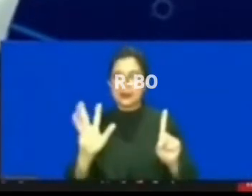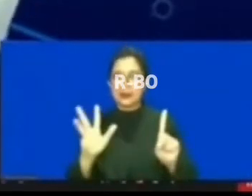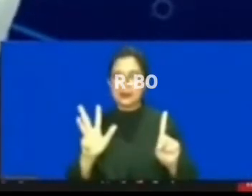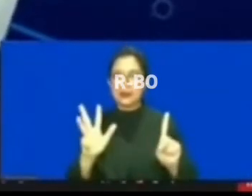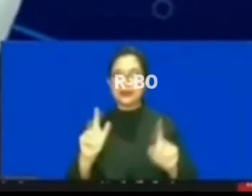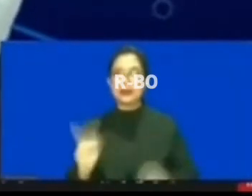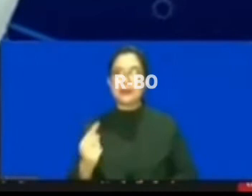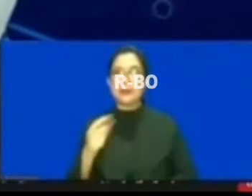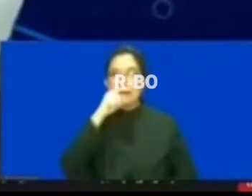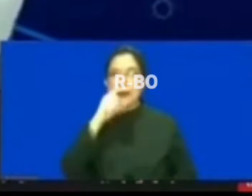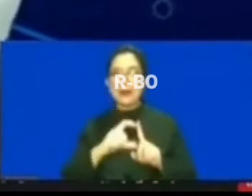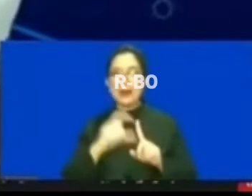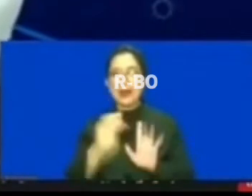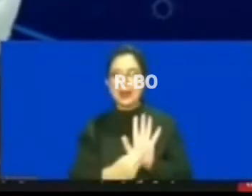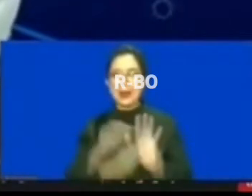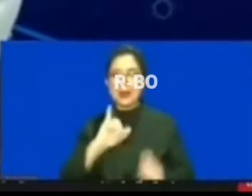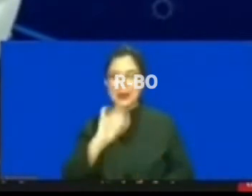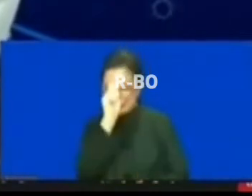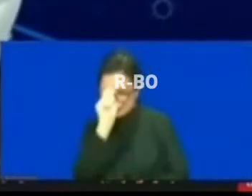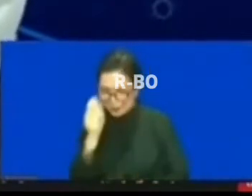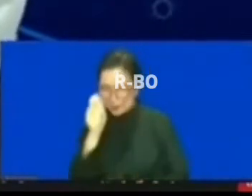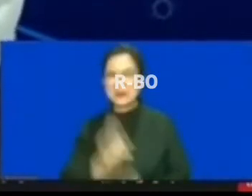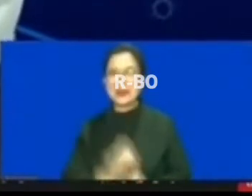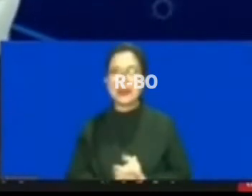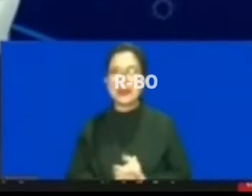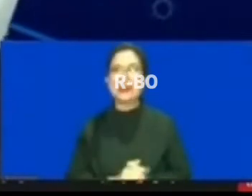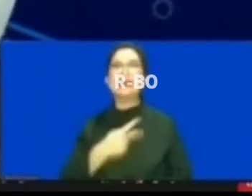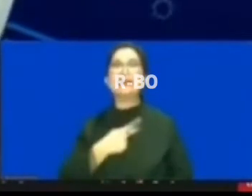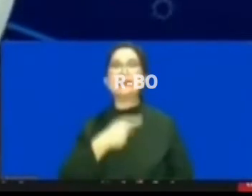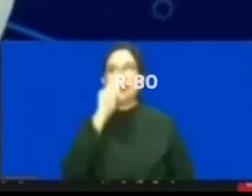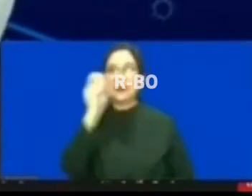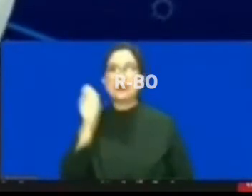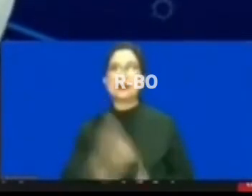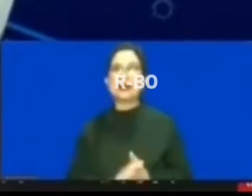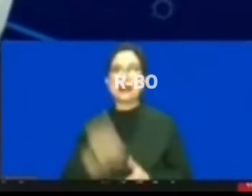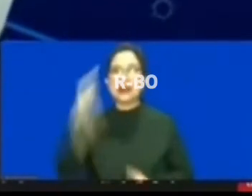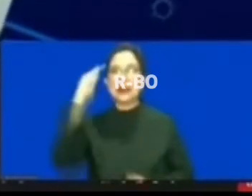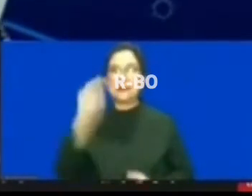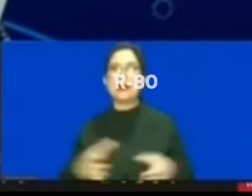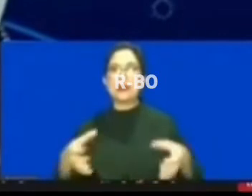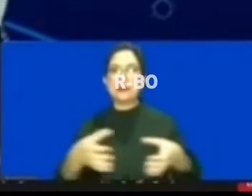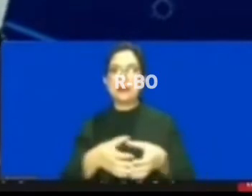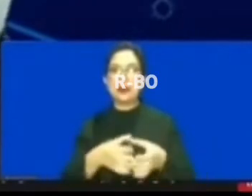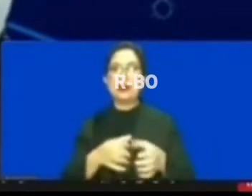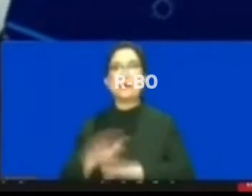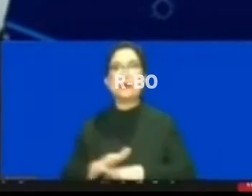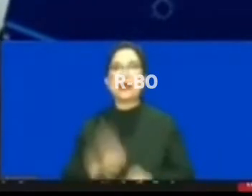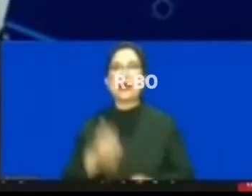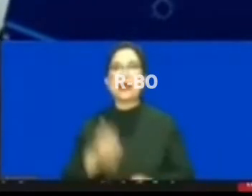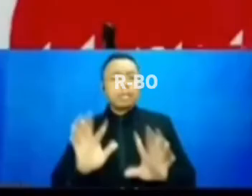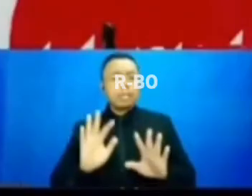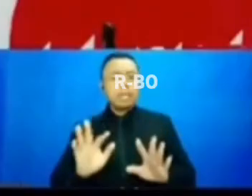proses pembelajaran berlangsung, mewajibkan agar sekolah memiliki alat pengukur suhu guna memastikan warga sekolah tak ada yang menunjukkan